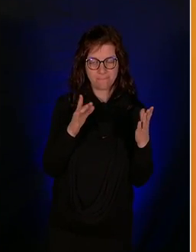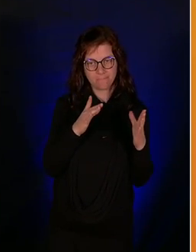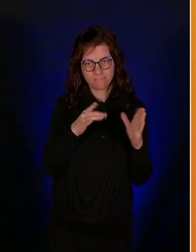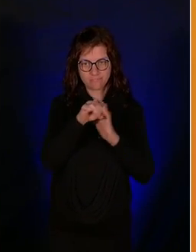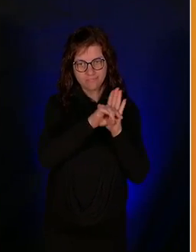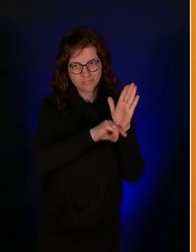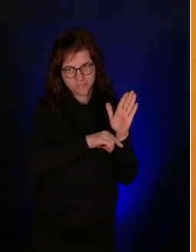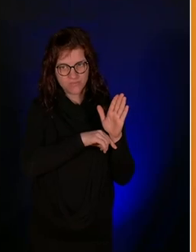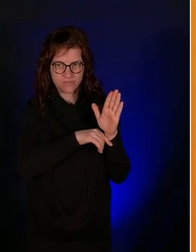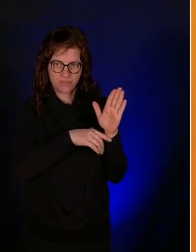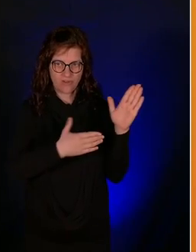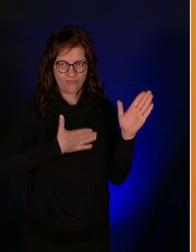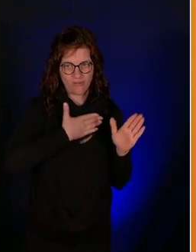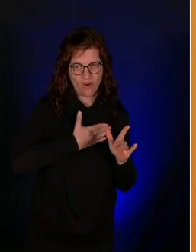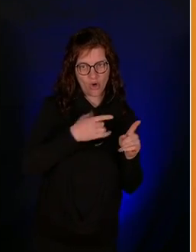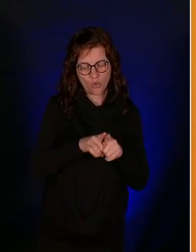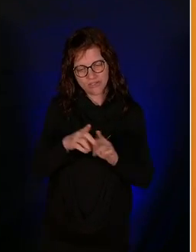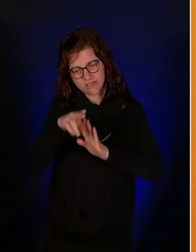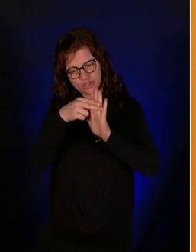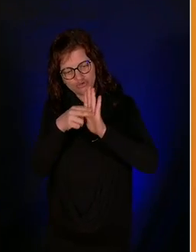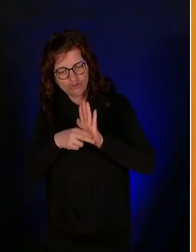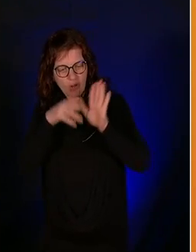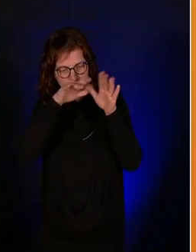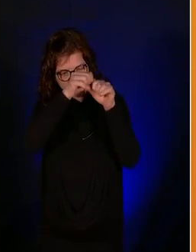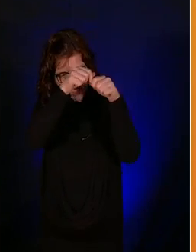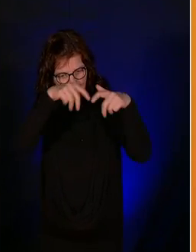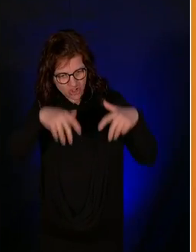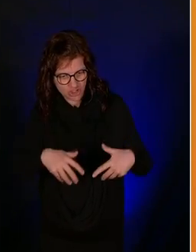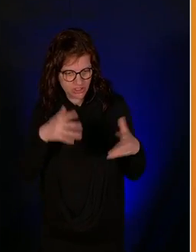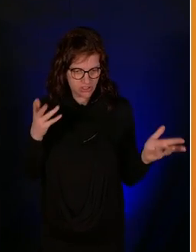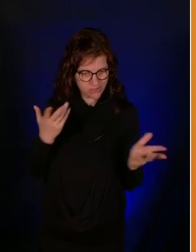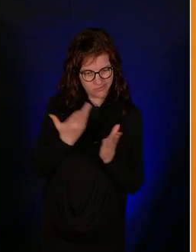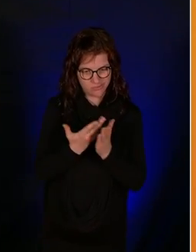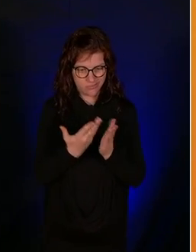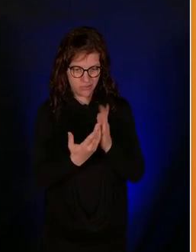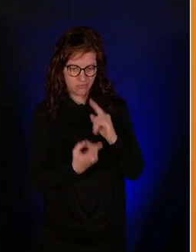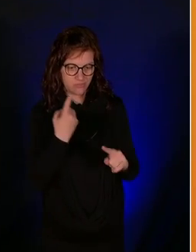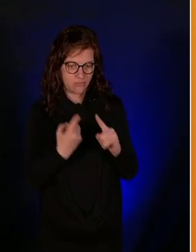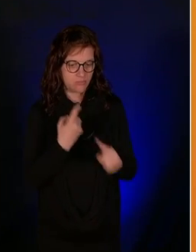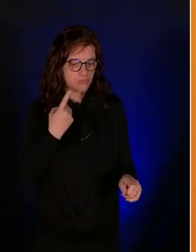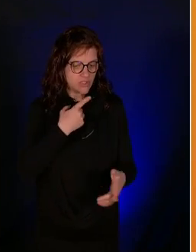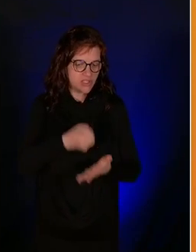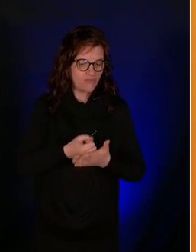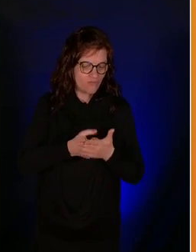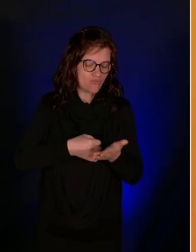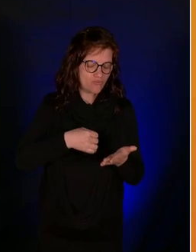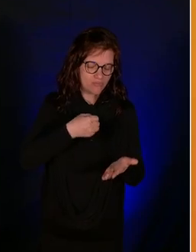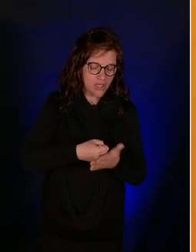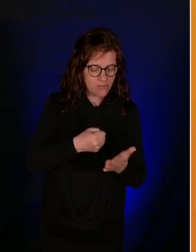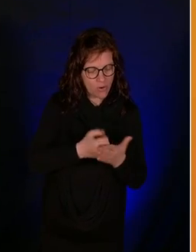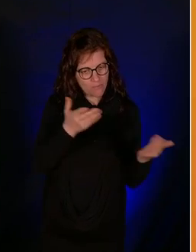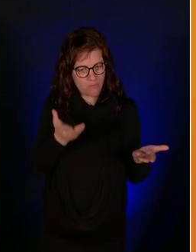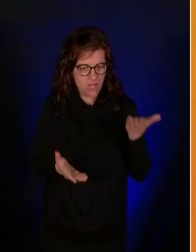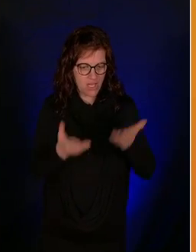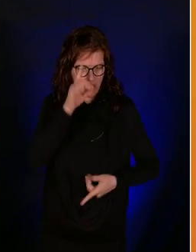principe de faveur et de la hiérarchie des normes, hein, qui sont vraiment indispensables au niveau minimal d'équilibre